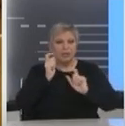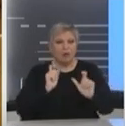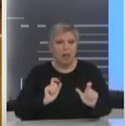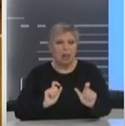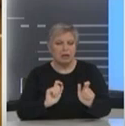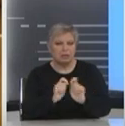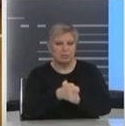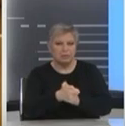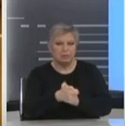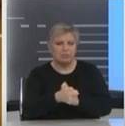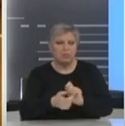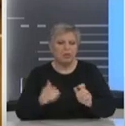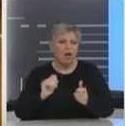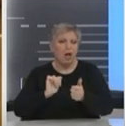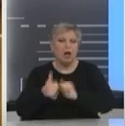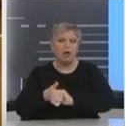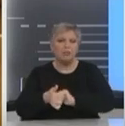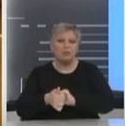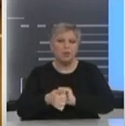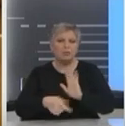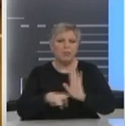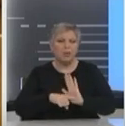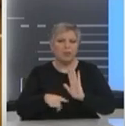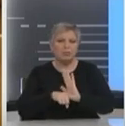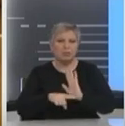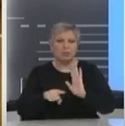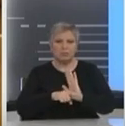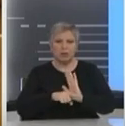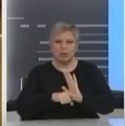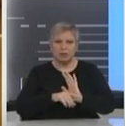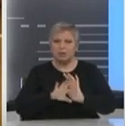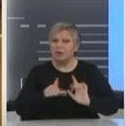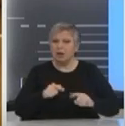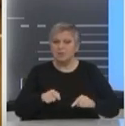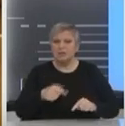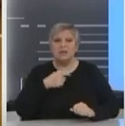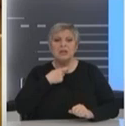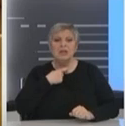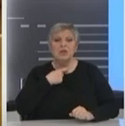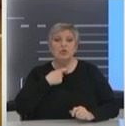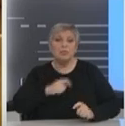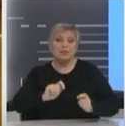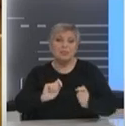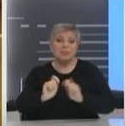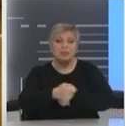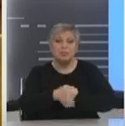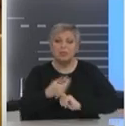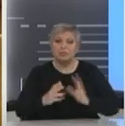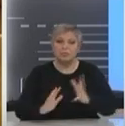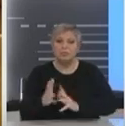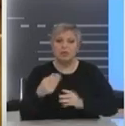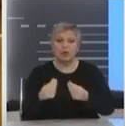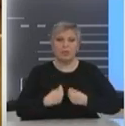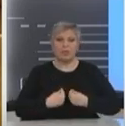και χρειάζεται δομικές μεταρρυθμίσεις που ποτέ σας δεν τολμήσατε. Και για πρώτη φορά αυτές τις δομικές μεταρρυθμίσεις